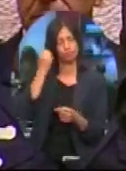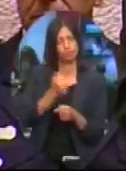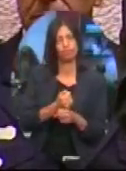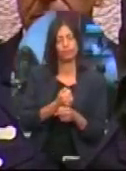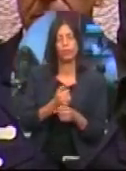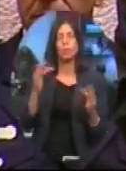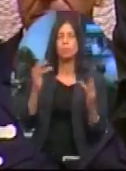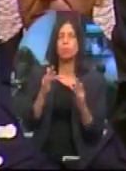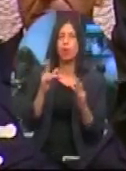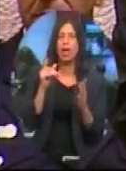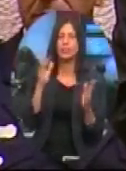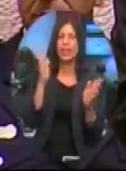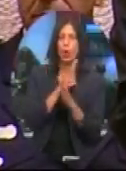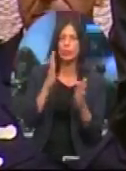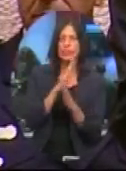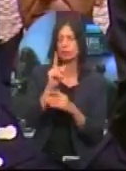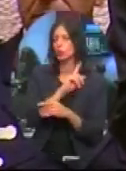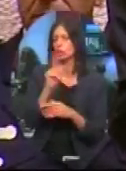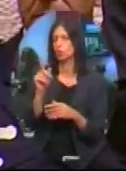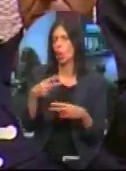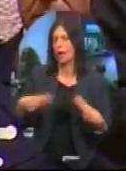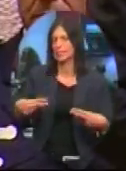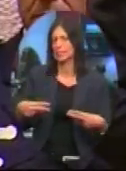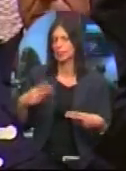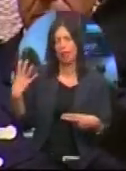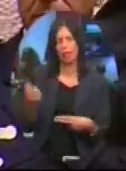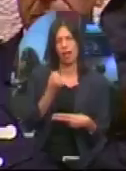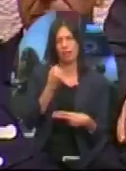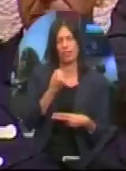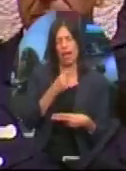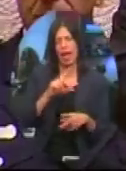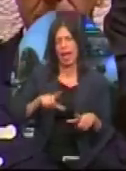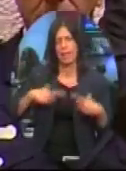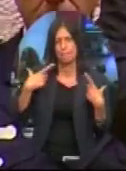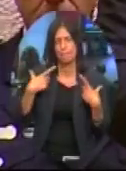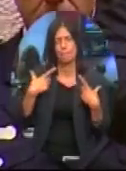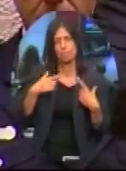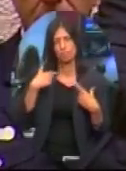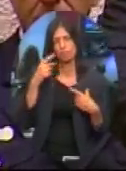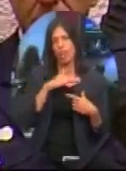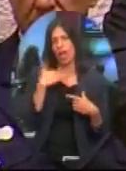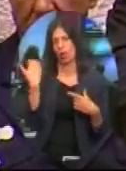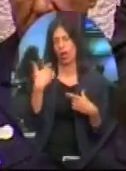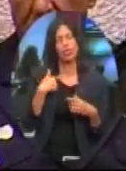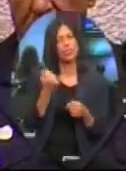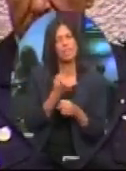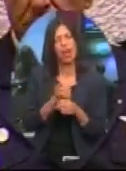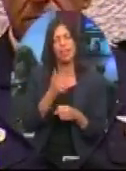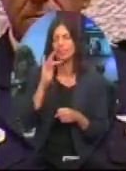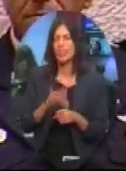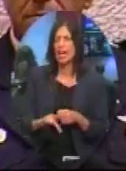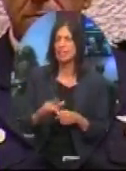טרוריסטים שאינם מאססים ליטול חיים. בנוסף נפעל נגד